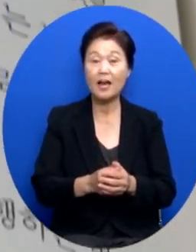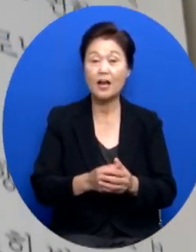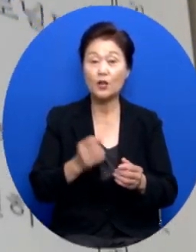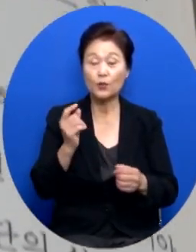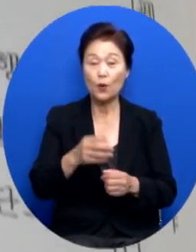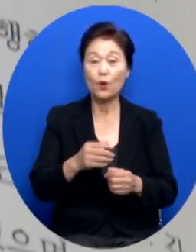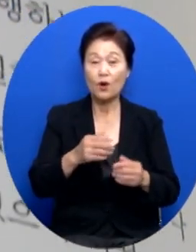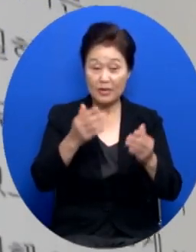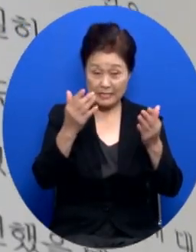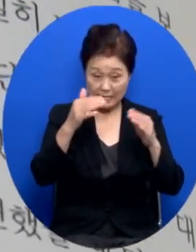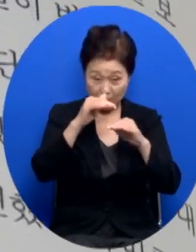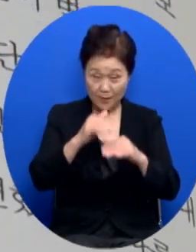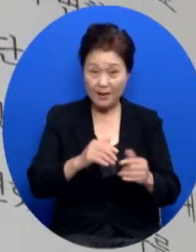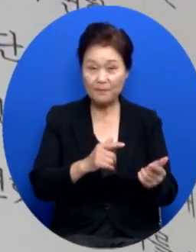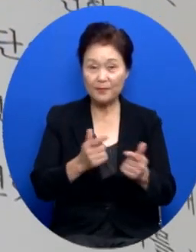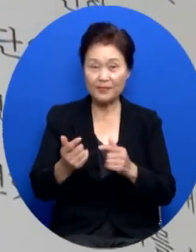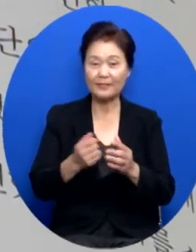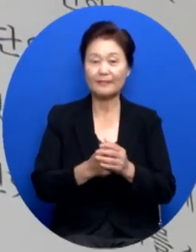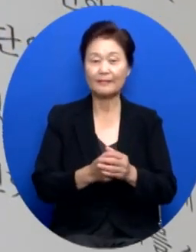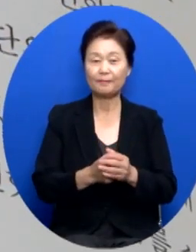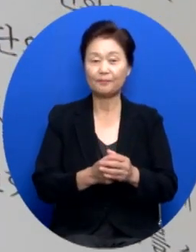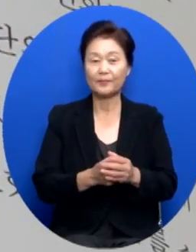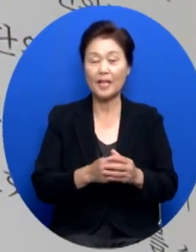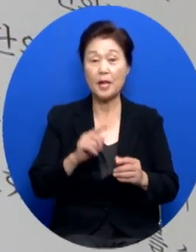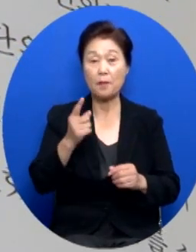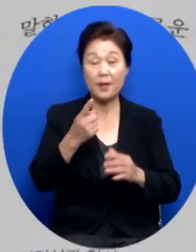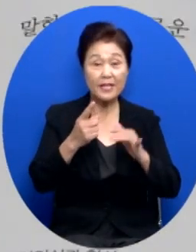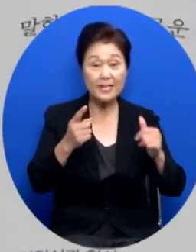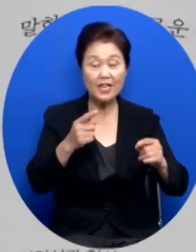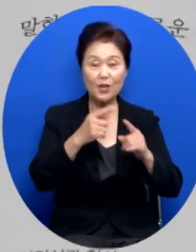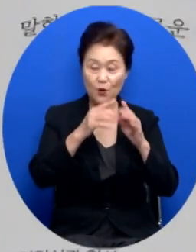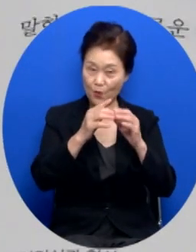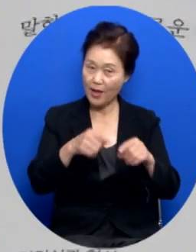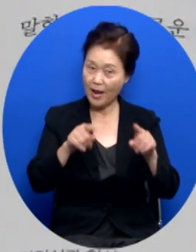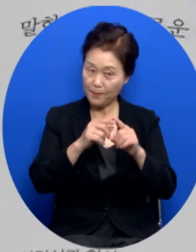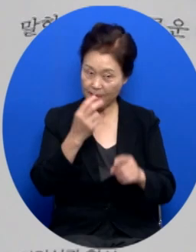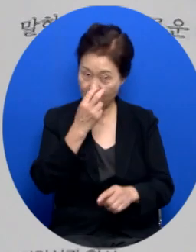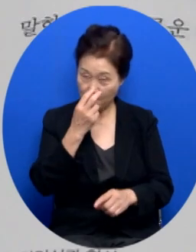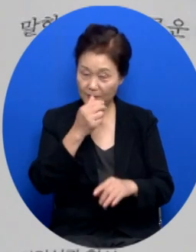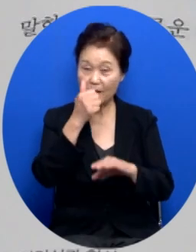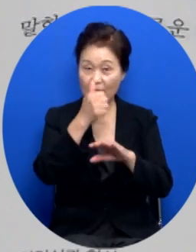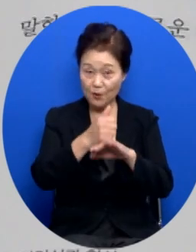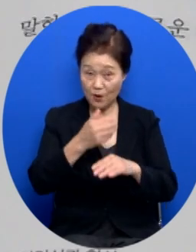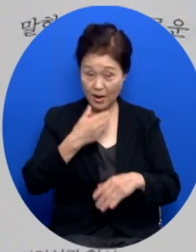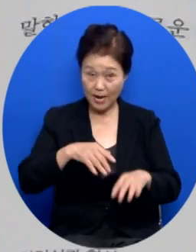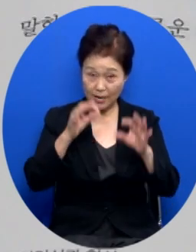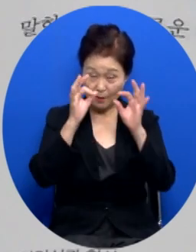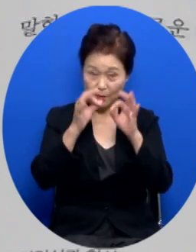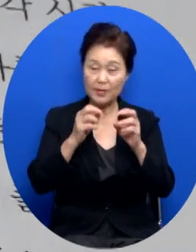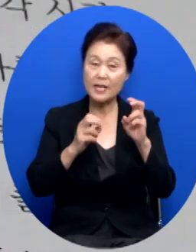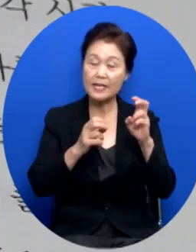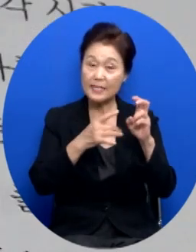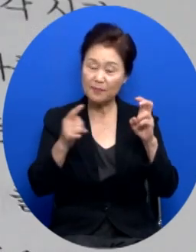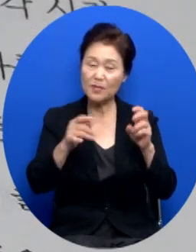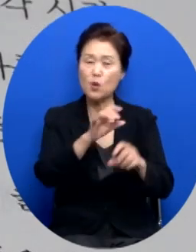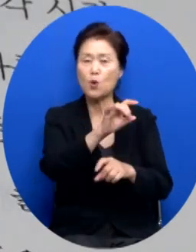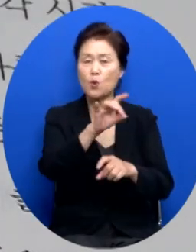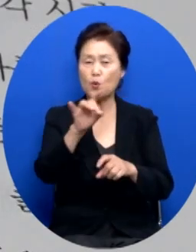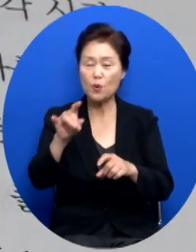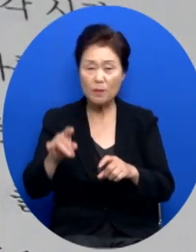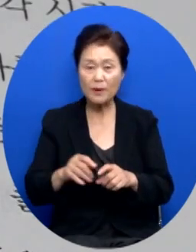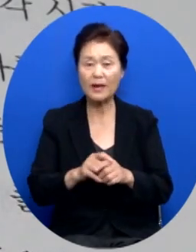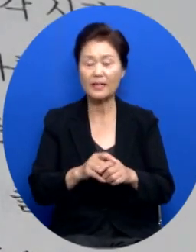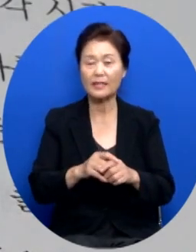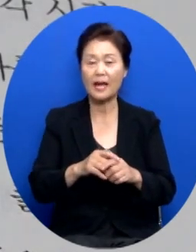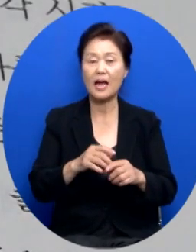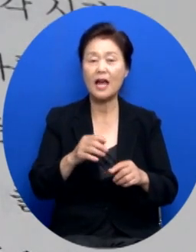그 방안을 플러 청소년연구소가 100여 개 교회와 함께 검증한 결과를 살펴보며 이 시대 각 교회만의 소명을